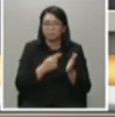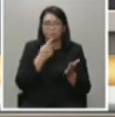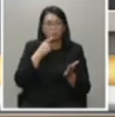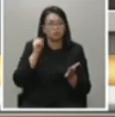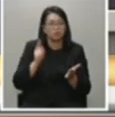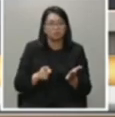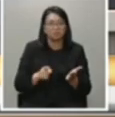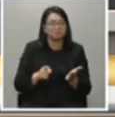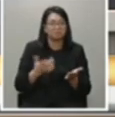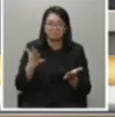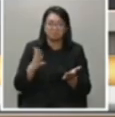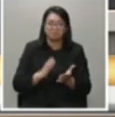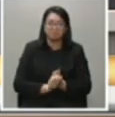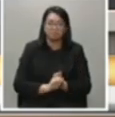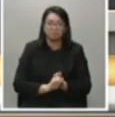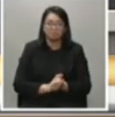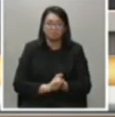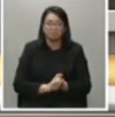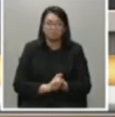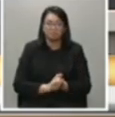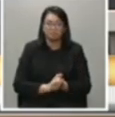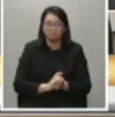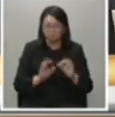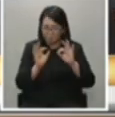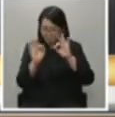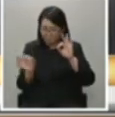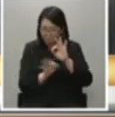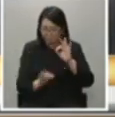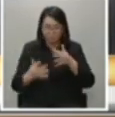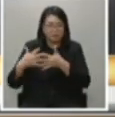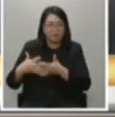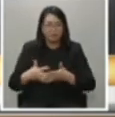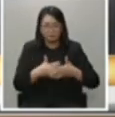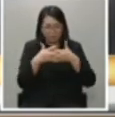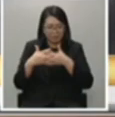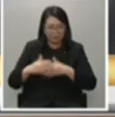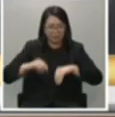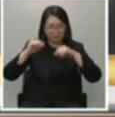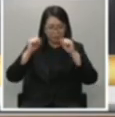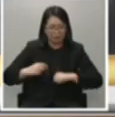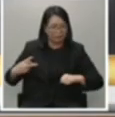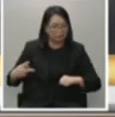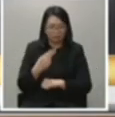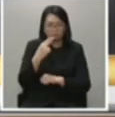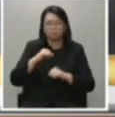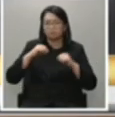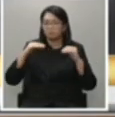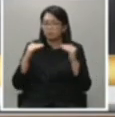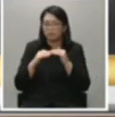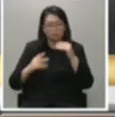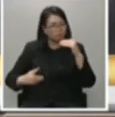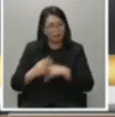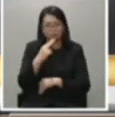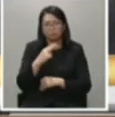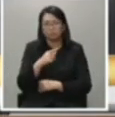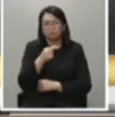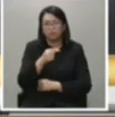ดค่ะสหรัฐได้มีความเคลื่อนไหวที่จะตัดสิทธิ์ GSP ไทยตั้งแต่วันที่21ตุลาคม